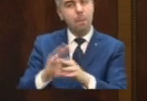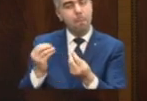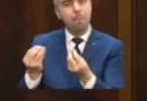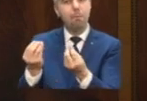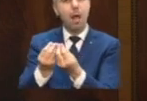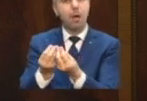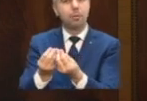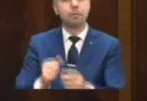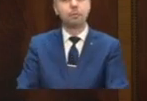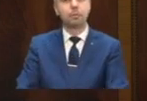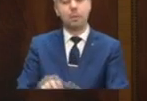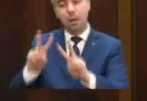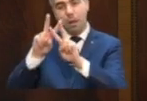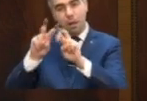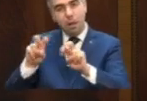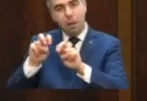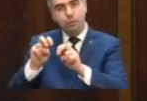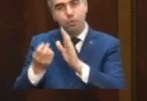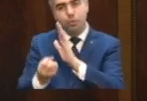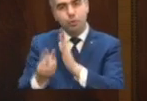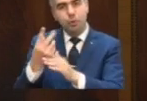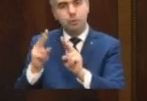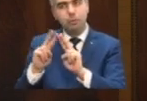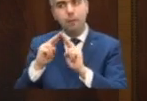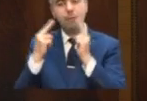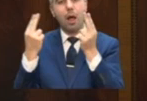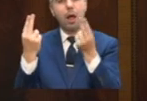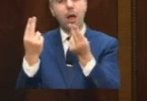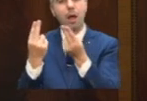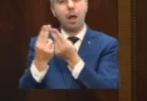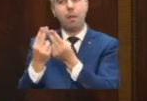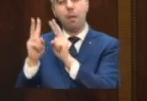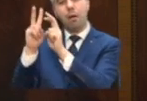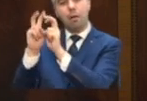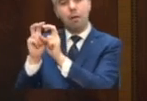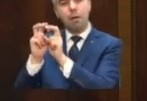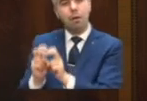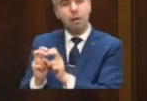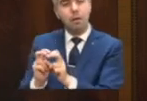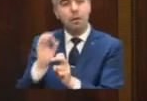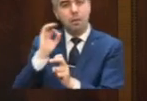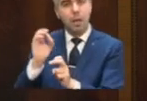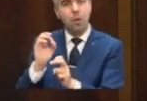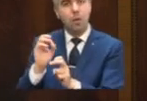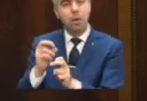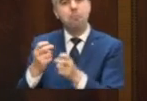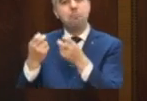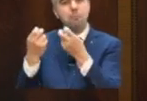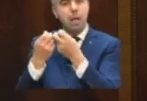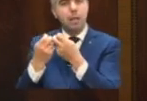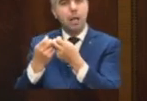التعاون، البحث والاعتماد على التكنولوجيا العالية منخفضة التكلفة كما هو في بعض دول